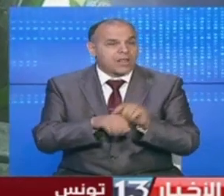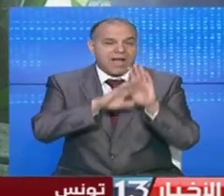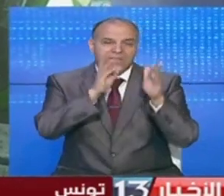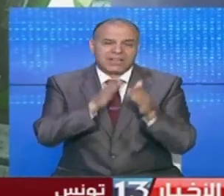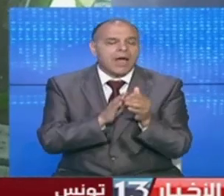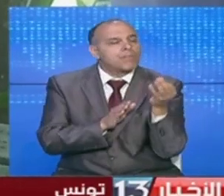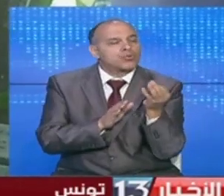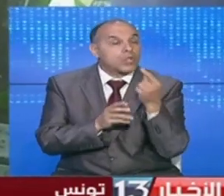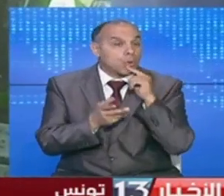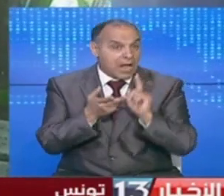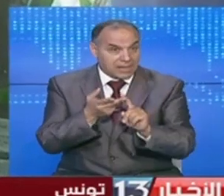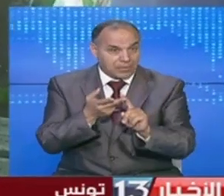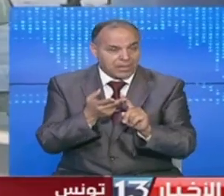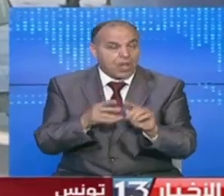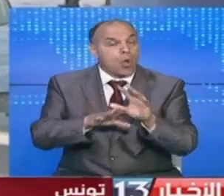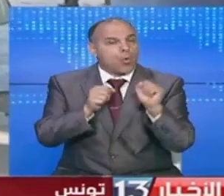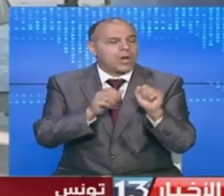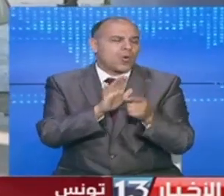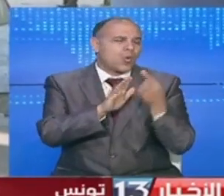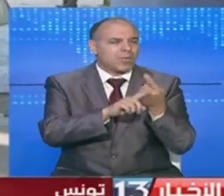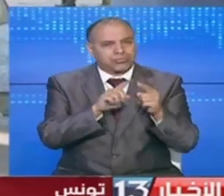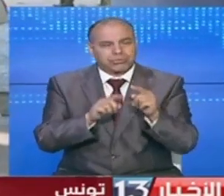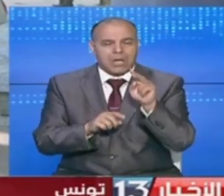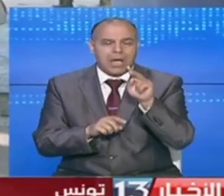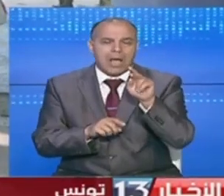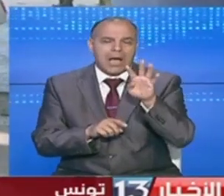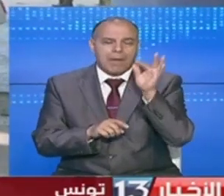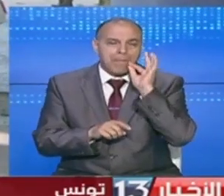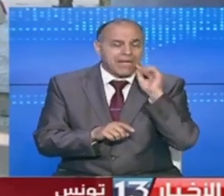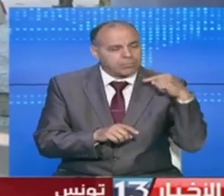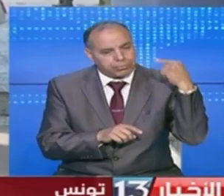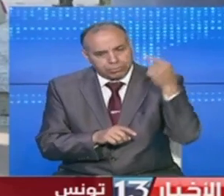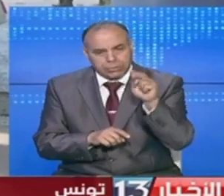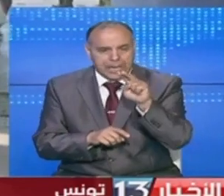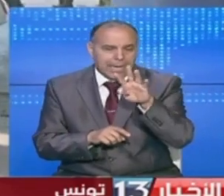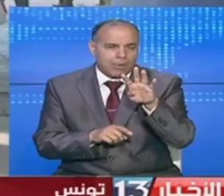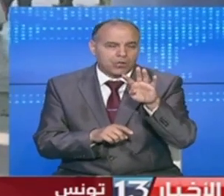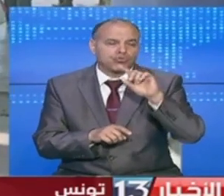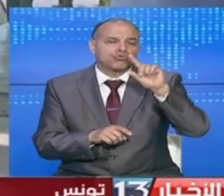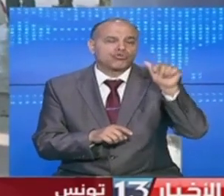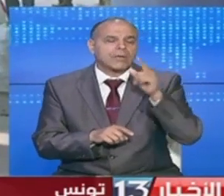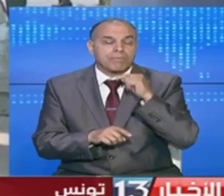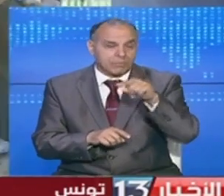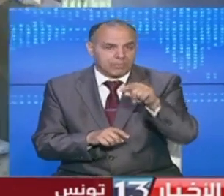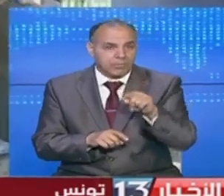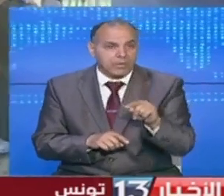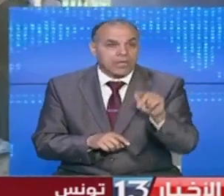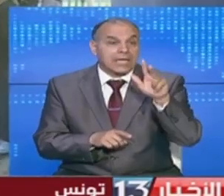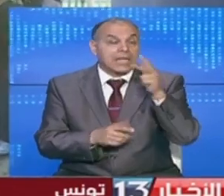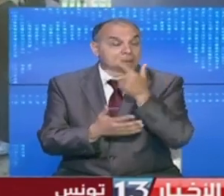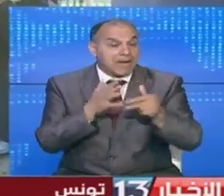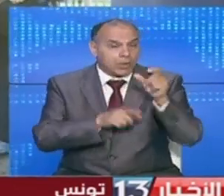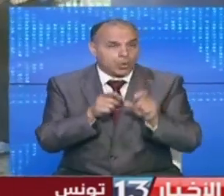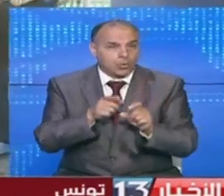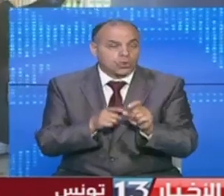الصحي الموجه التي تمتد كفترة أولى من 4 مايو الجاري إلى غاية 24 من الشهر ذاته. 3 ملايين